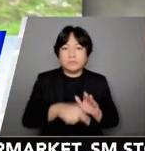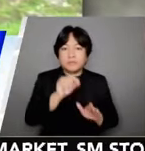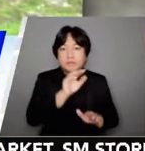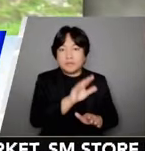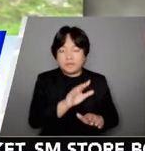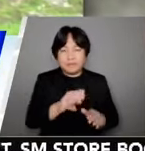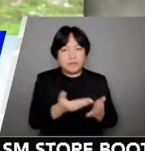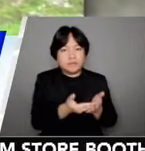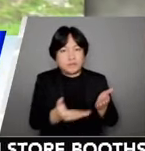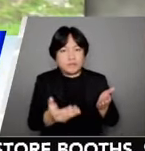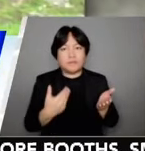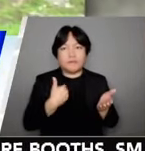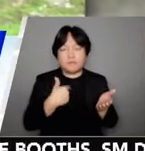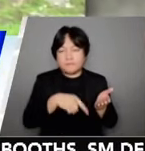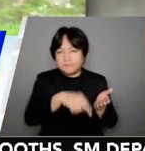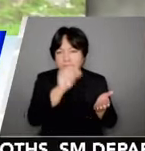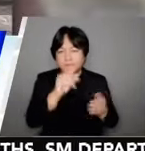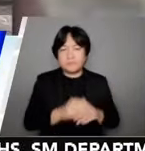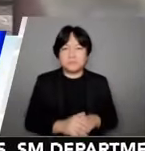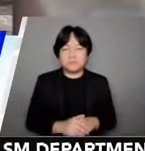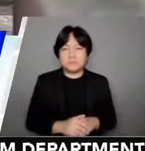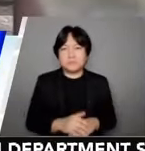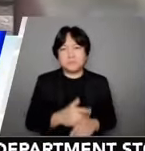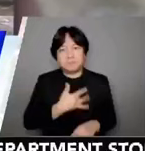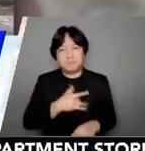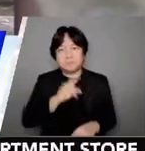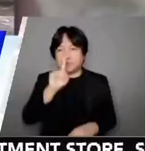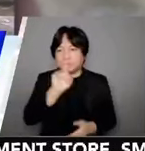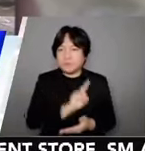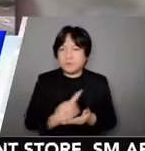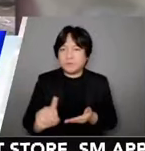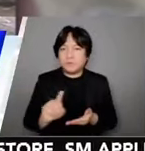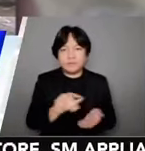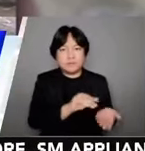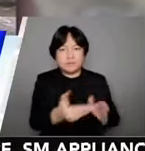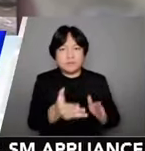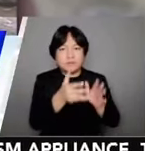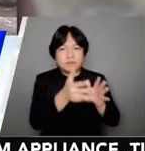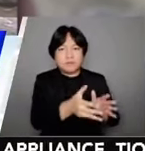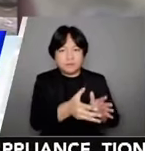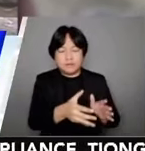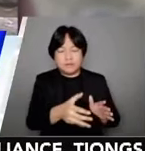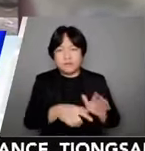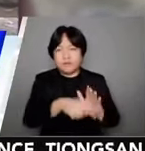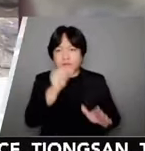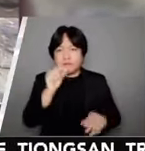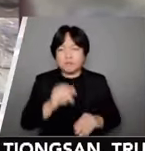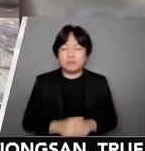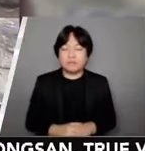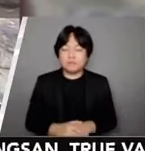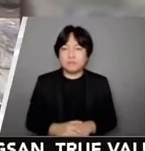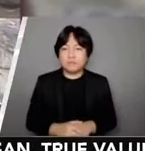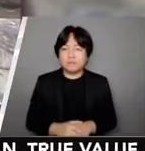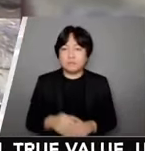Tinatayang isang linggo Ng Patay ang biktima bago natagpuan walang nakikitang foul play ang